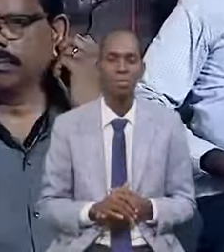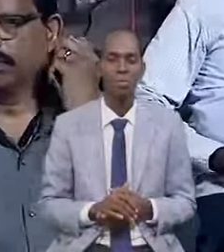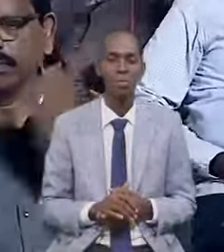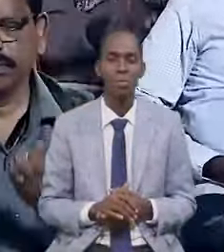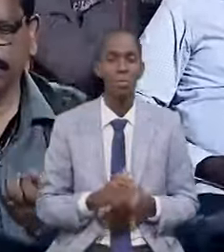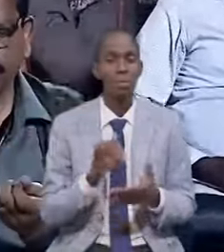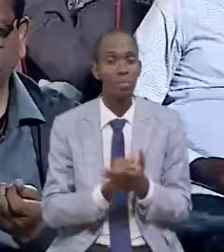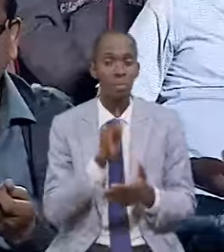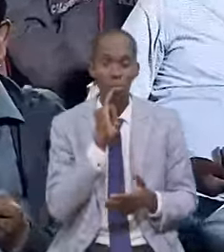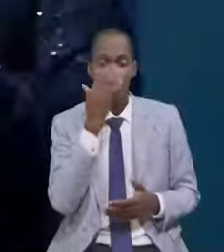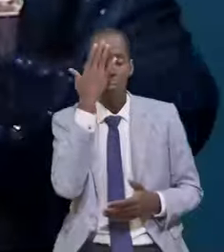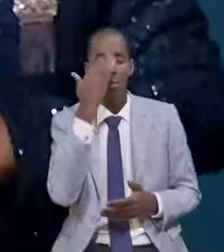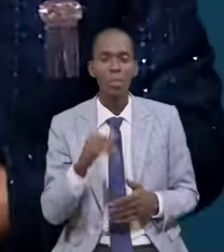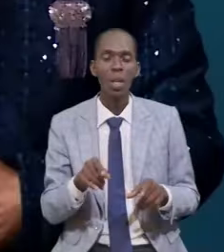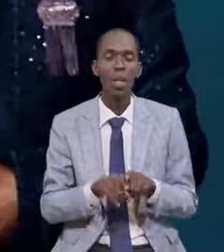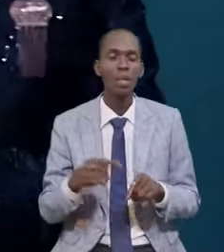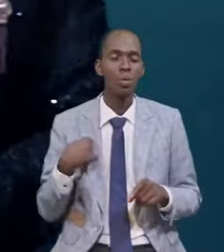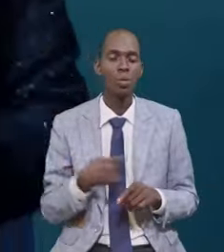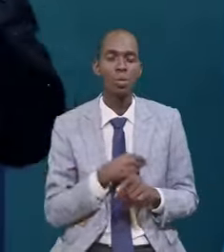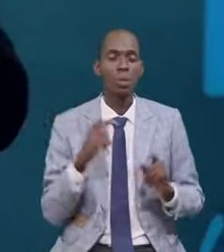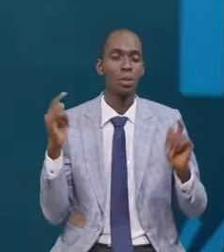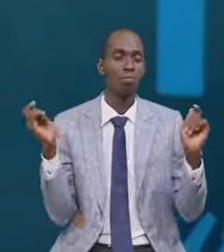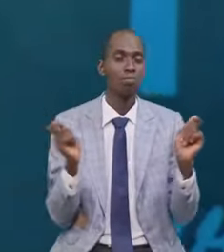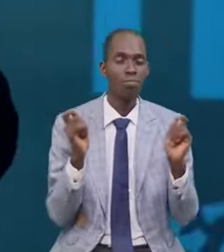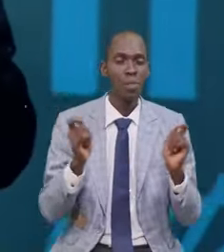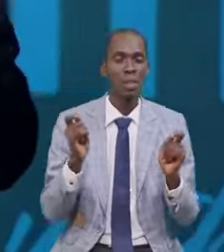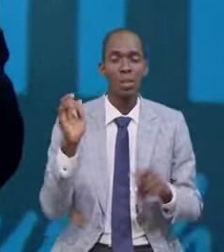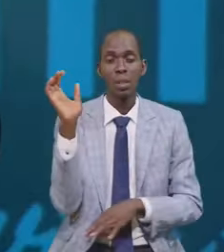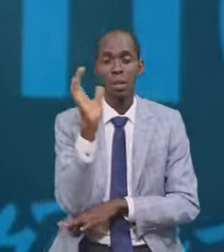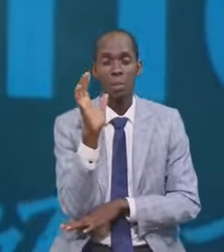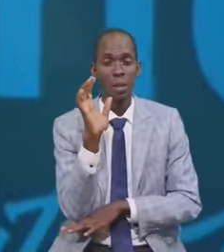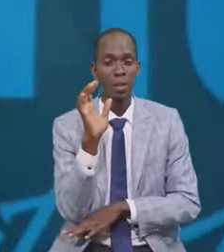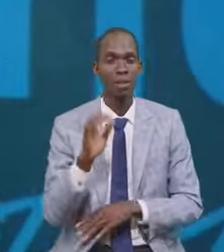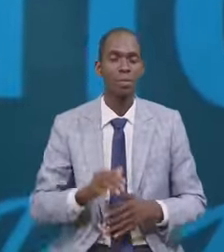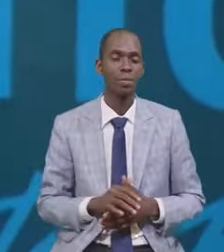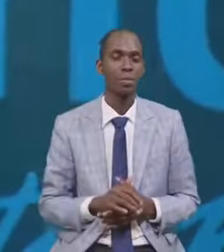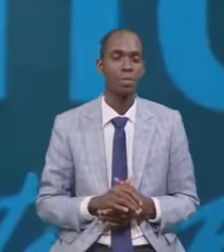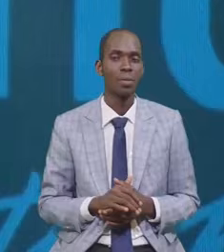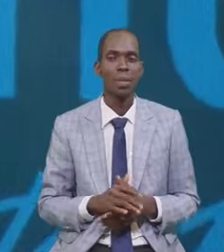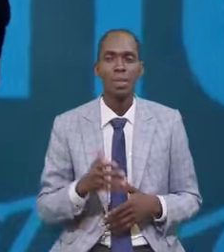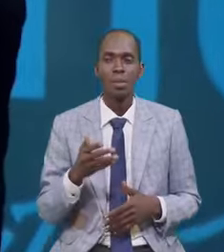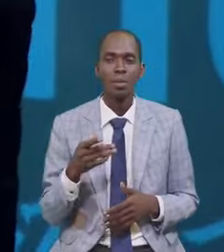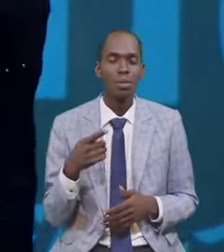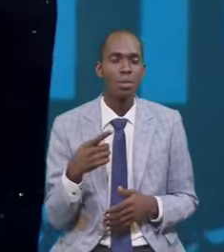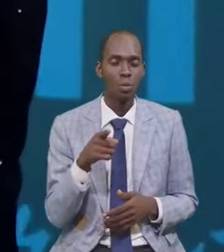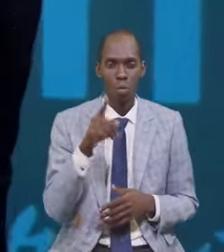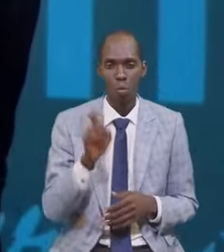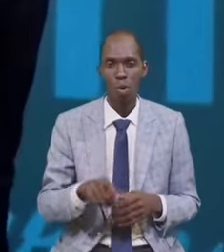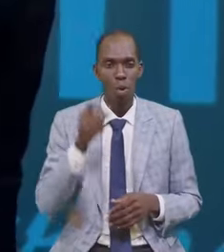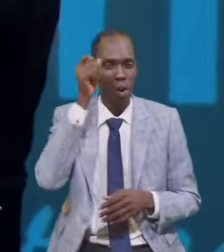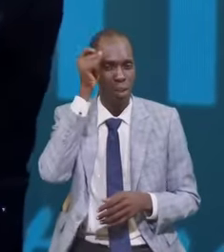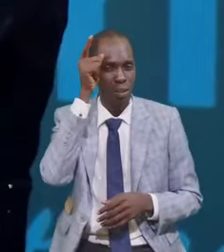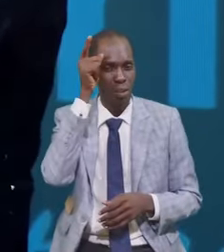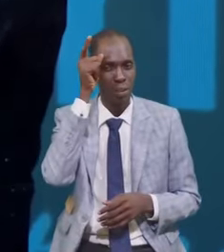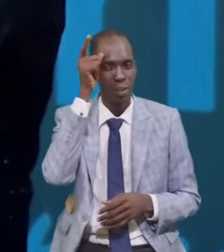That's why as we celebrate Christmas. అందుచేతనే మనమందరం క్రిస్మస్ ని పండగ చేసుకుంటున్నాం. We must understand. అత్యంత